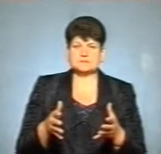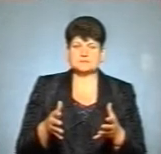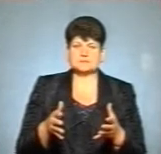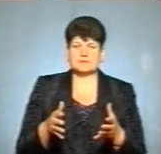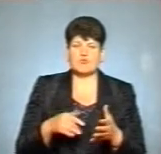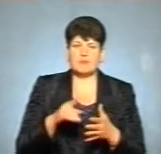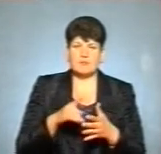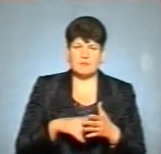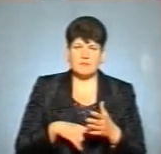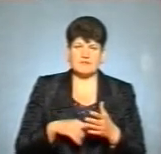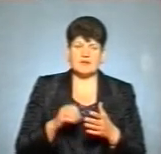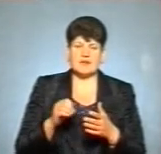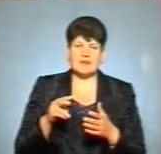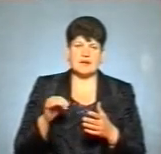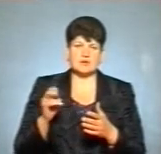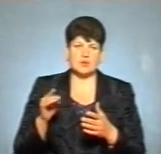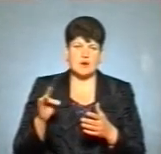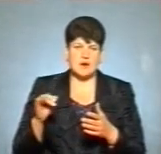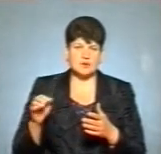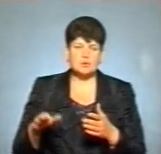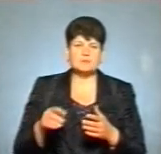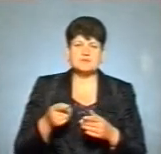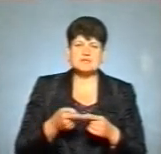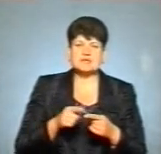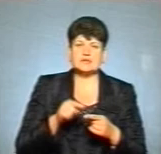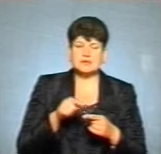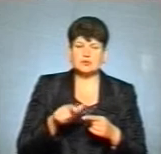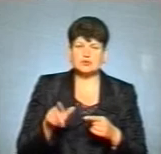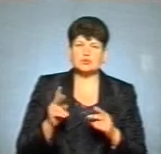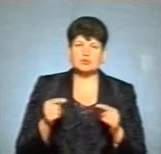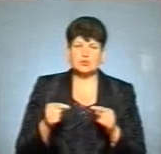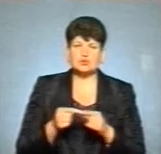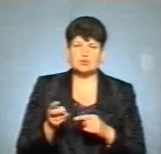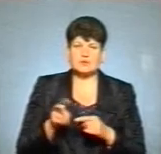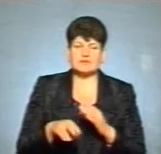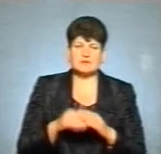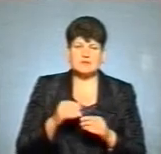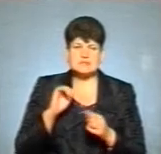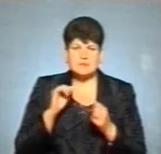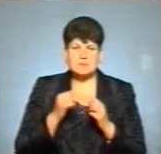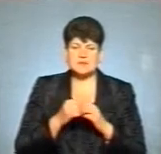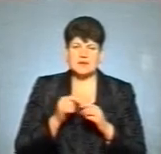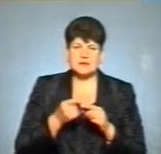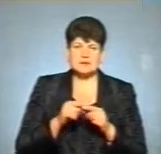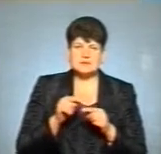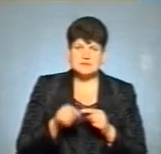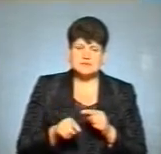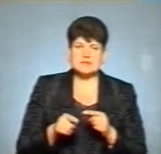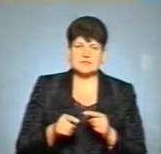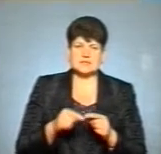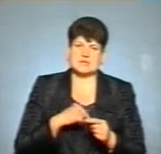впевненим електоратом, таким той електорат, який точно прийде на вибори, і який запам'ятає такі речі, ну і знову ж таки, це